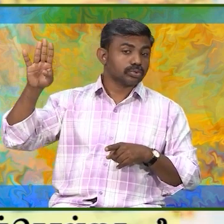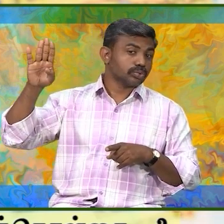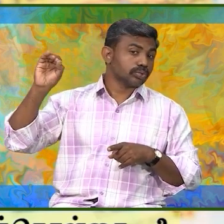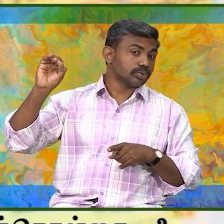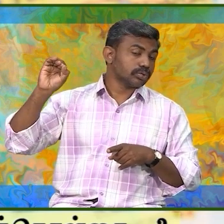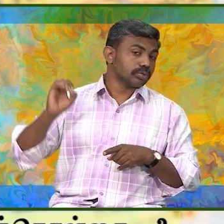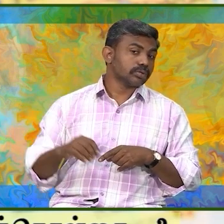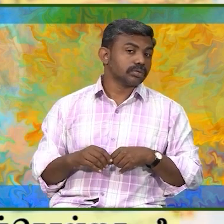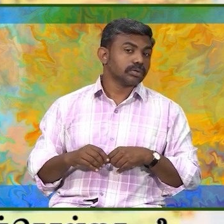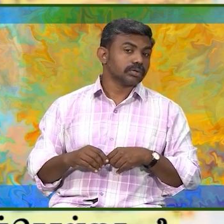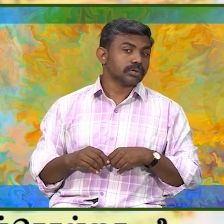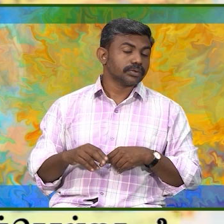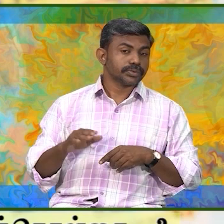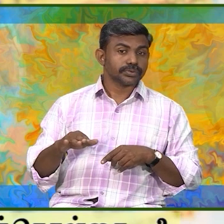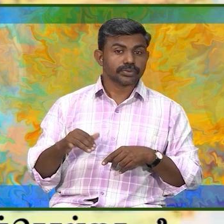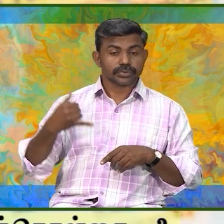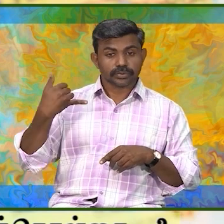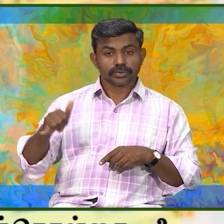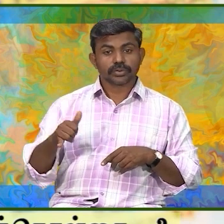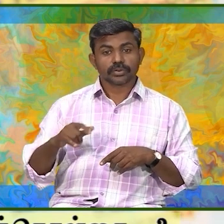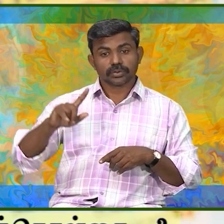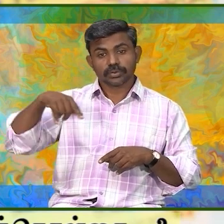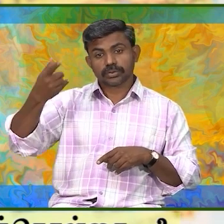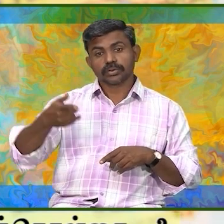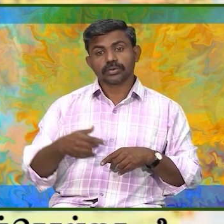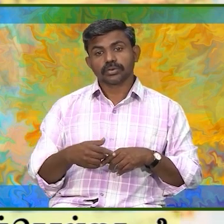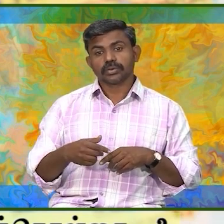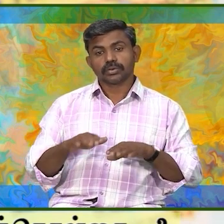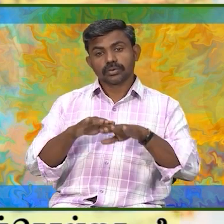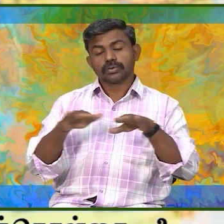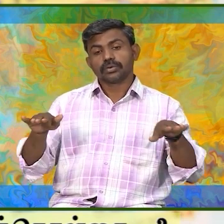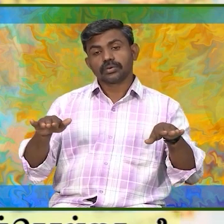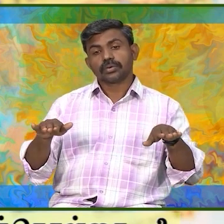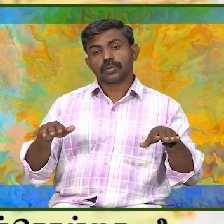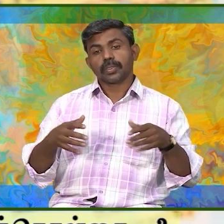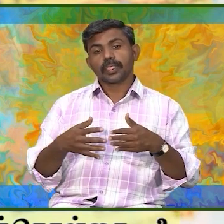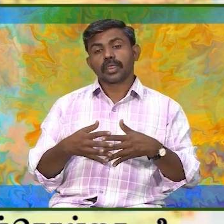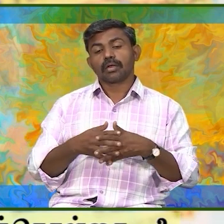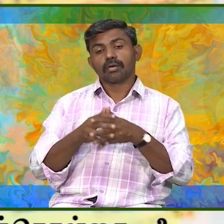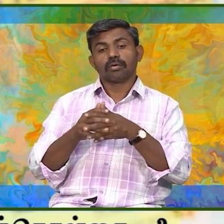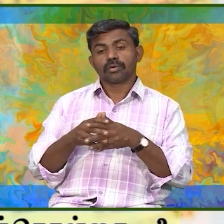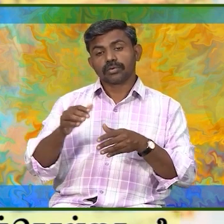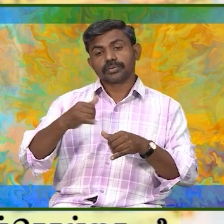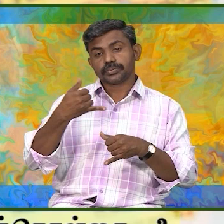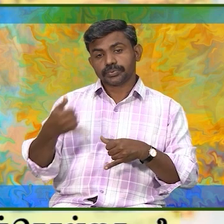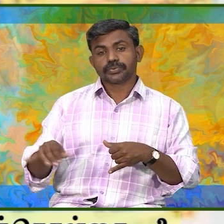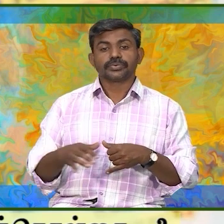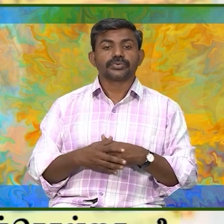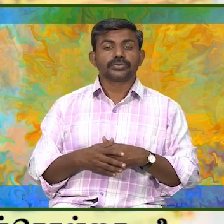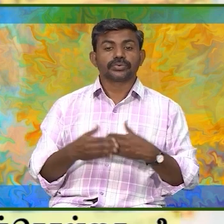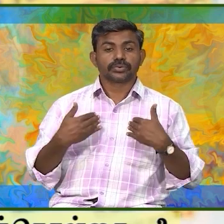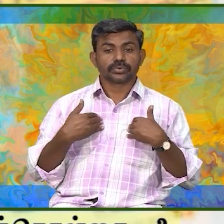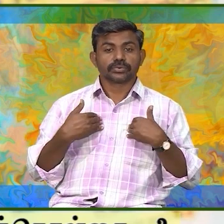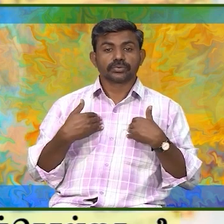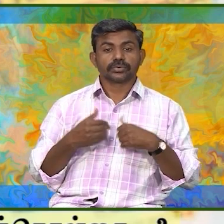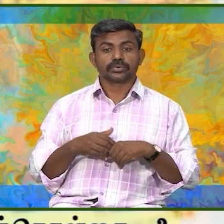1990 அந்த இனவெறிக்கு எதிரான கொள்கையை ஆப்பிரிக்க நாடு கைவிட்டது. அது